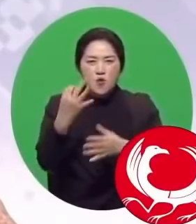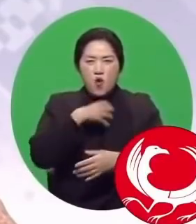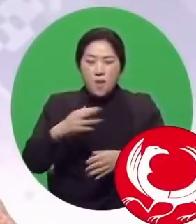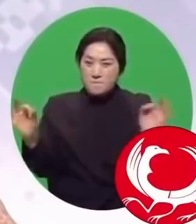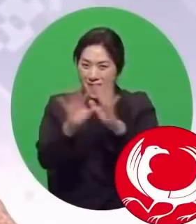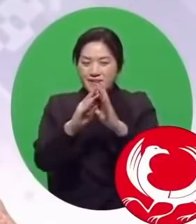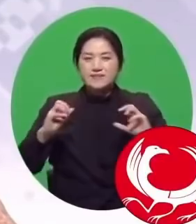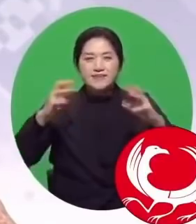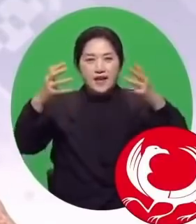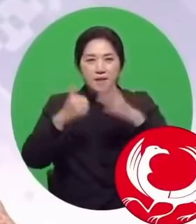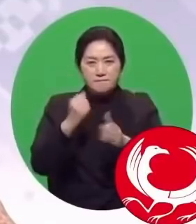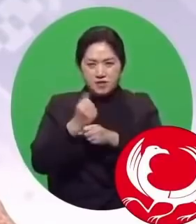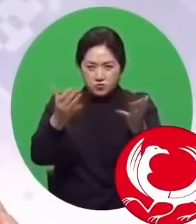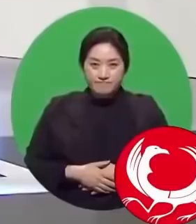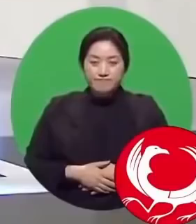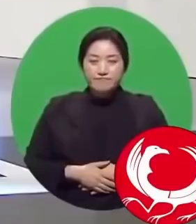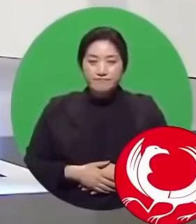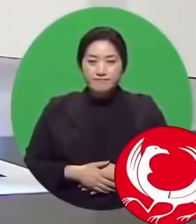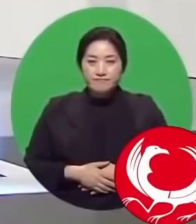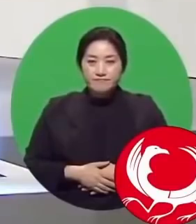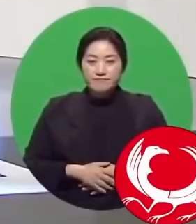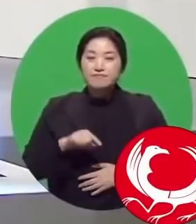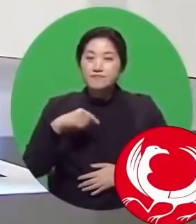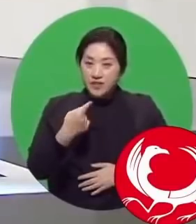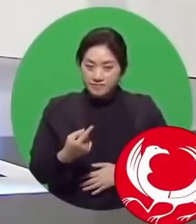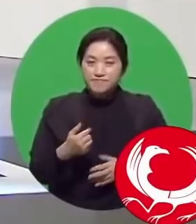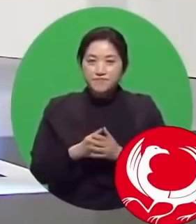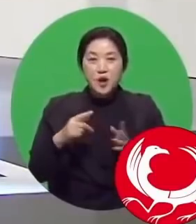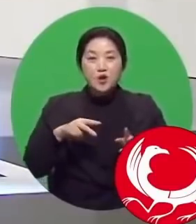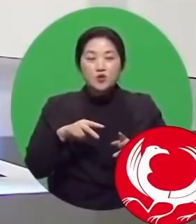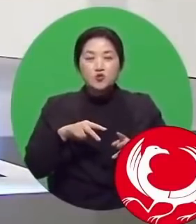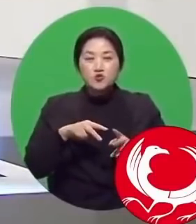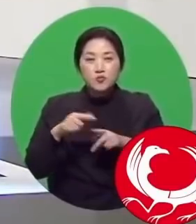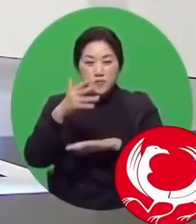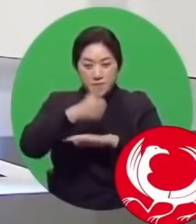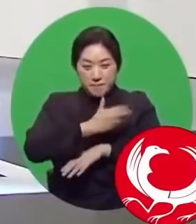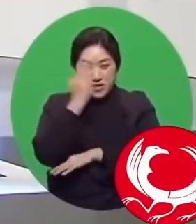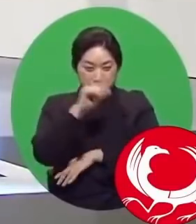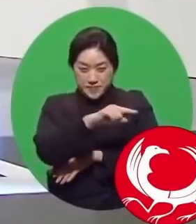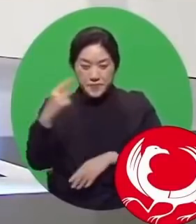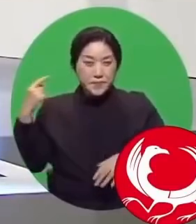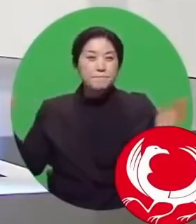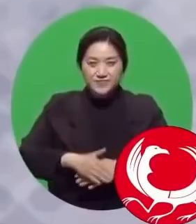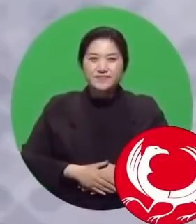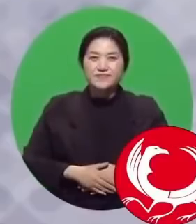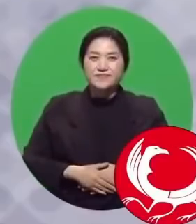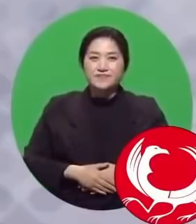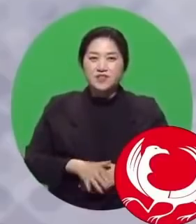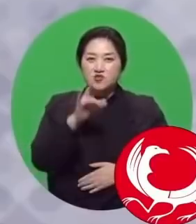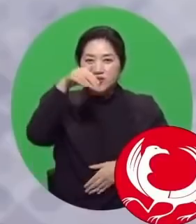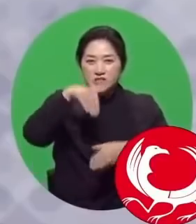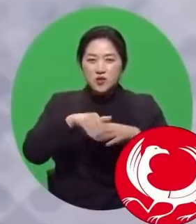세상 만들어야 되겠습니다. 자, 이렇게 해서 후보들의 마무리 발언까지 모두 들었습니다.